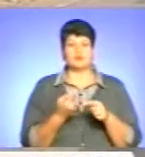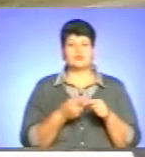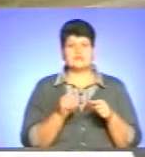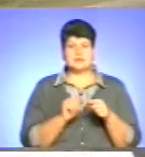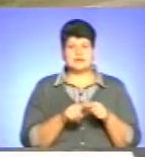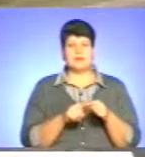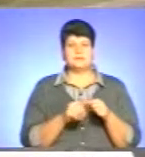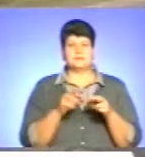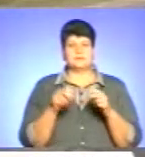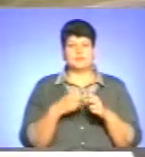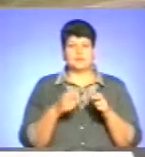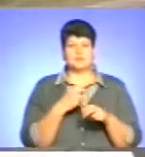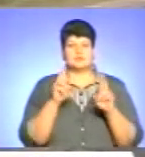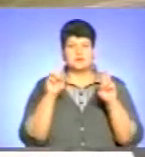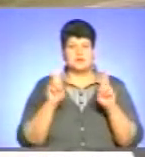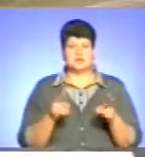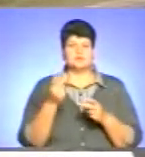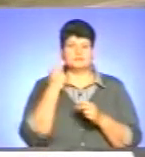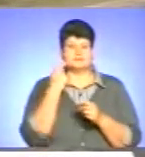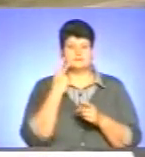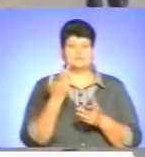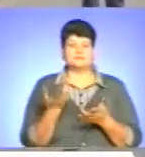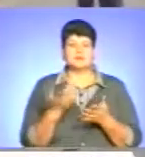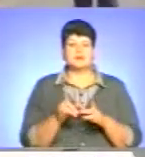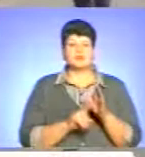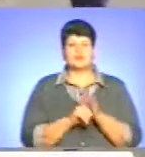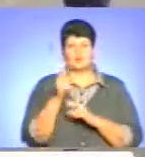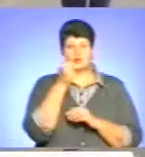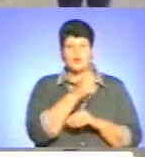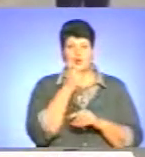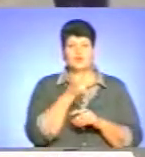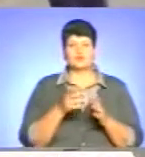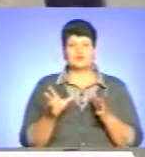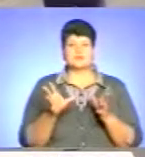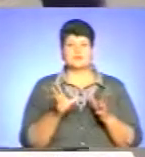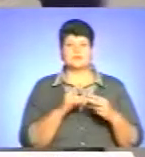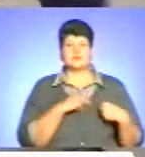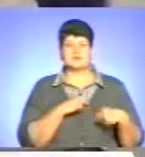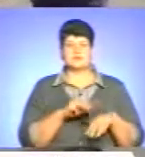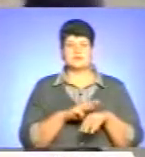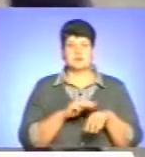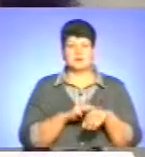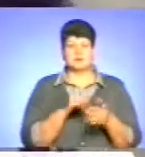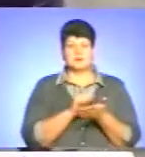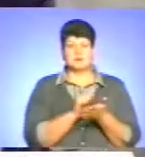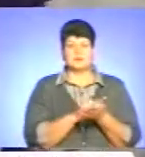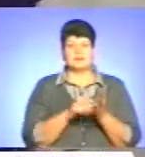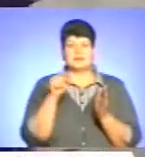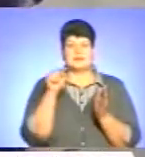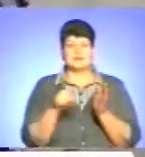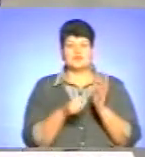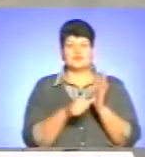правила дорожнього руху серед водіїв типове. З початку року співробітники автоінспекції області задокументували